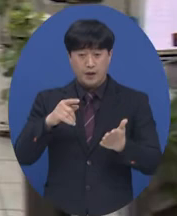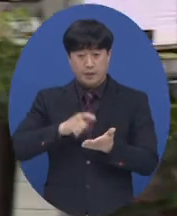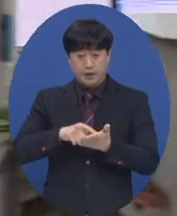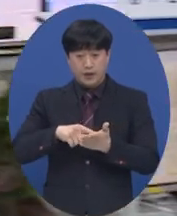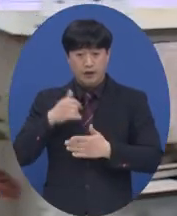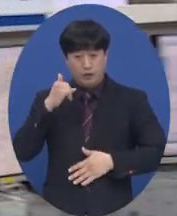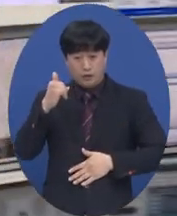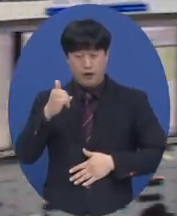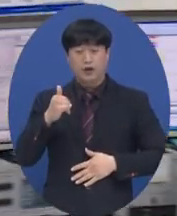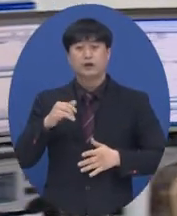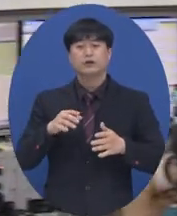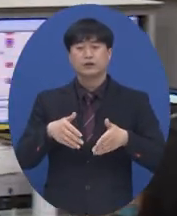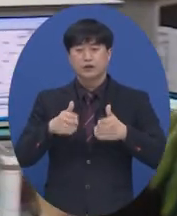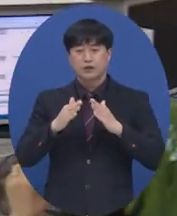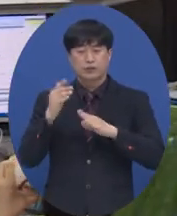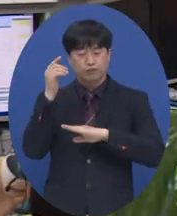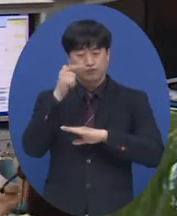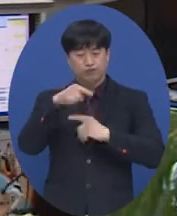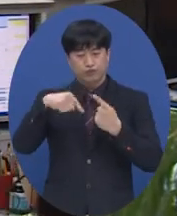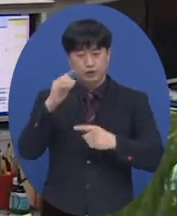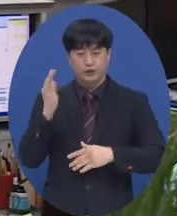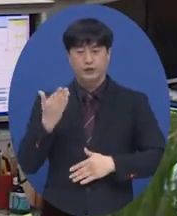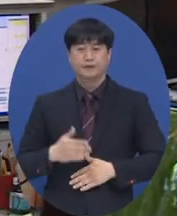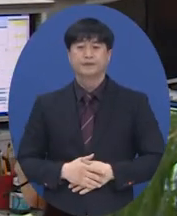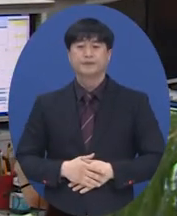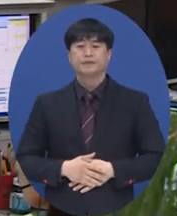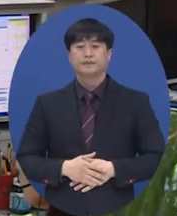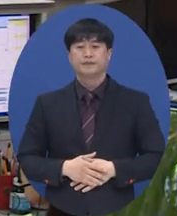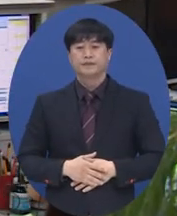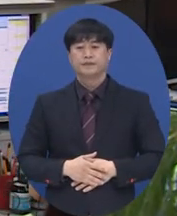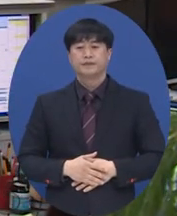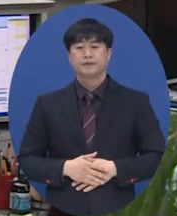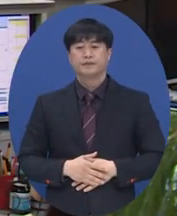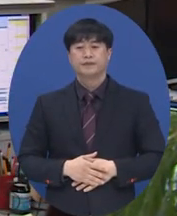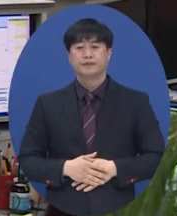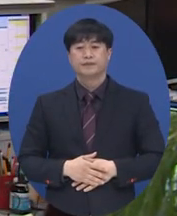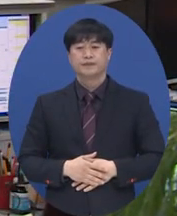유지합니다 경기 gtv 김수현 입니다